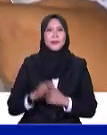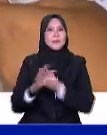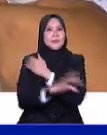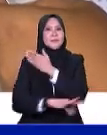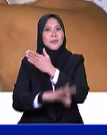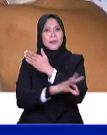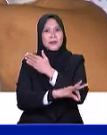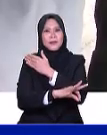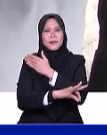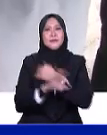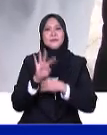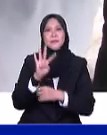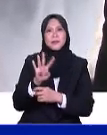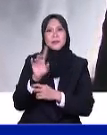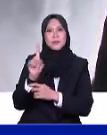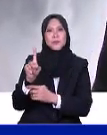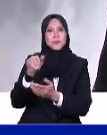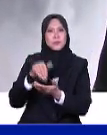Negeri Sembilan, seramai